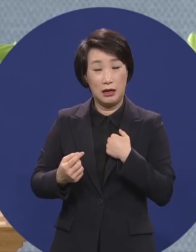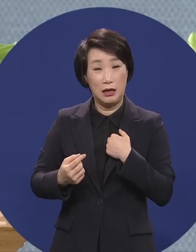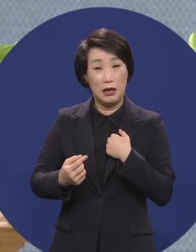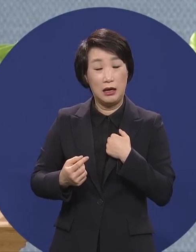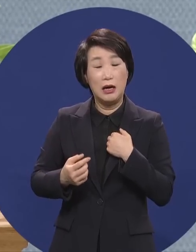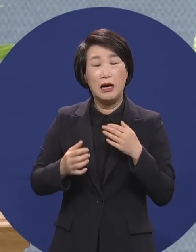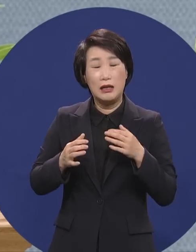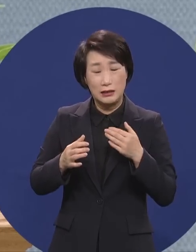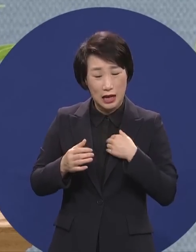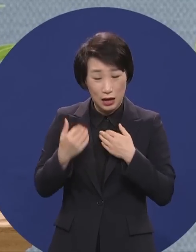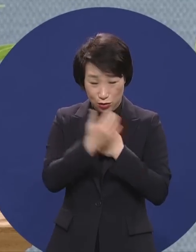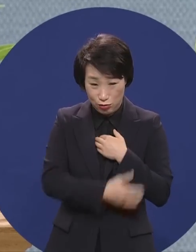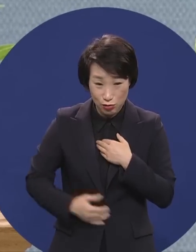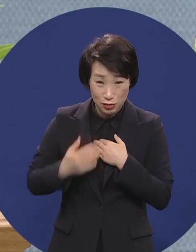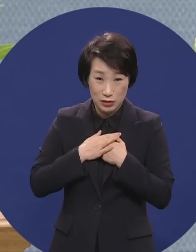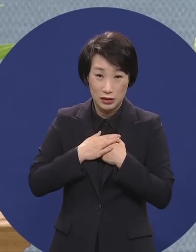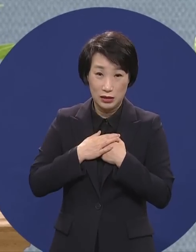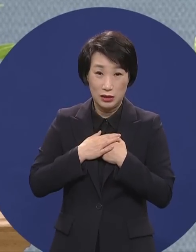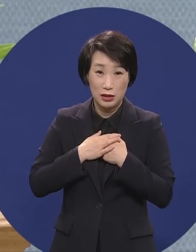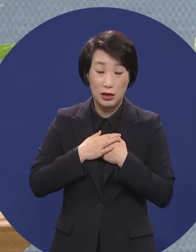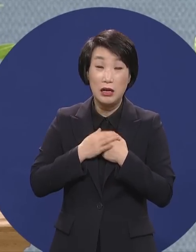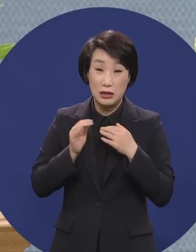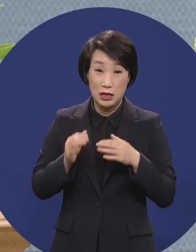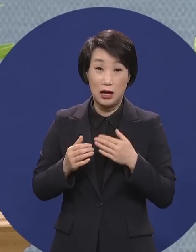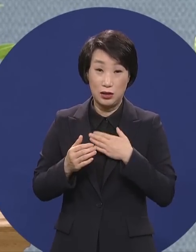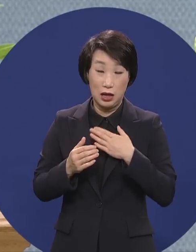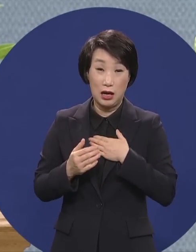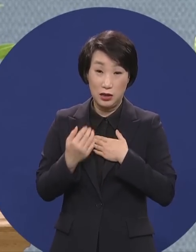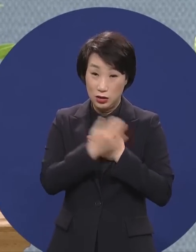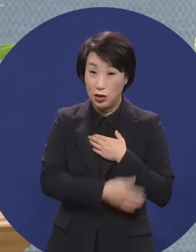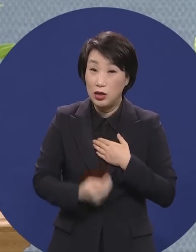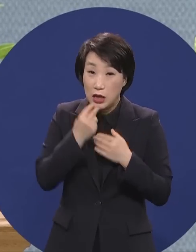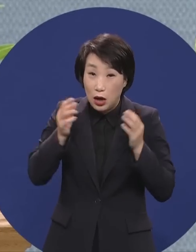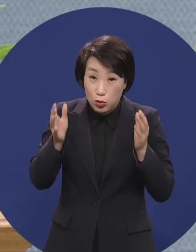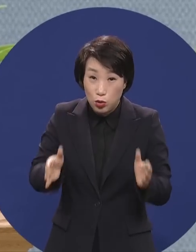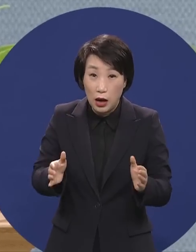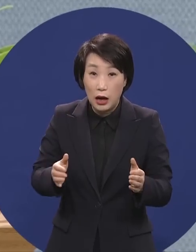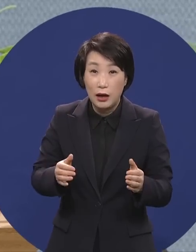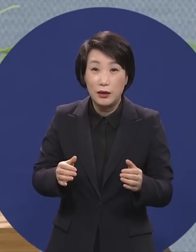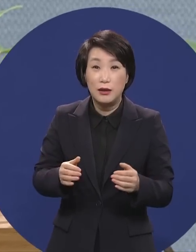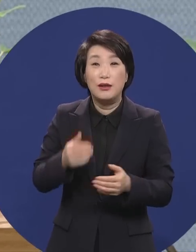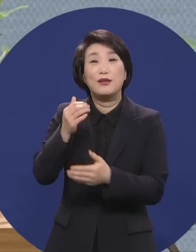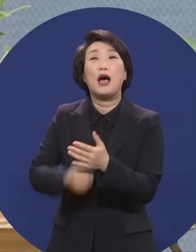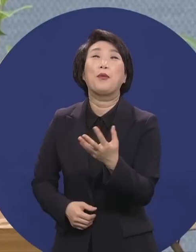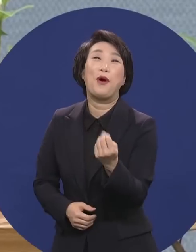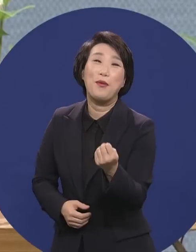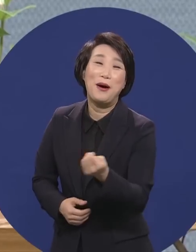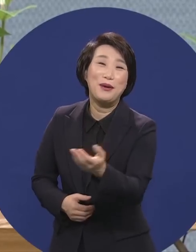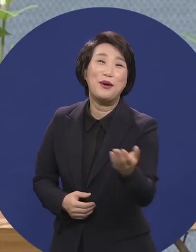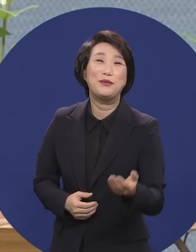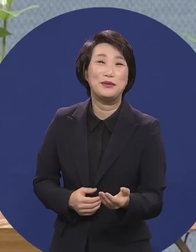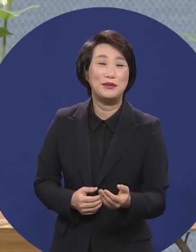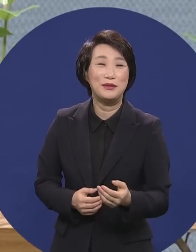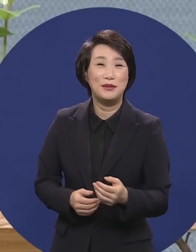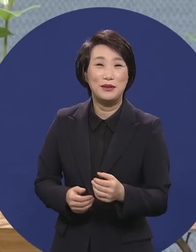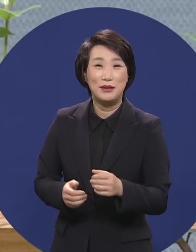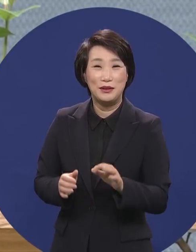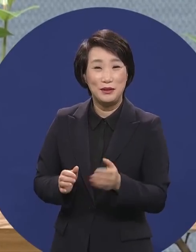태어난 이 육신 고깃덩어리의 세월이 얼마나 많이 남아 있습니까?